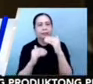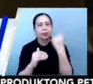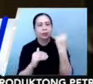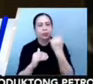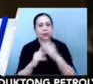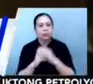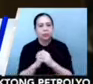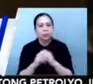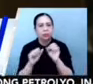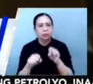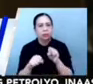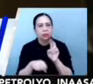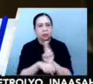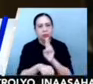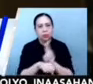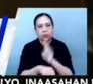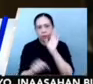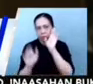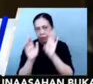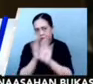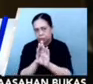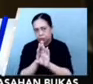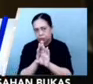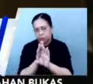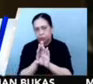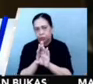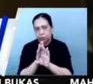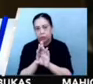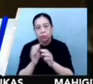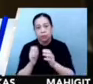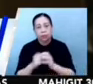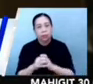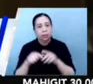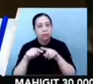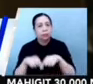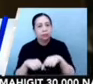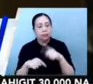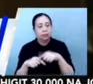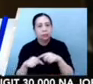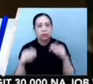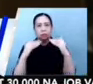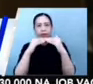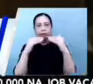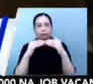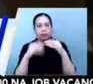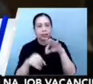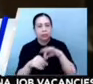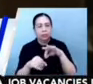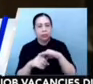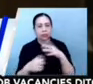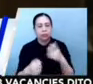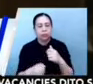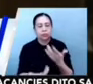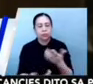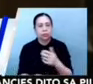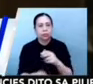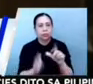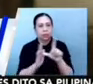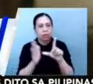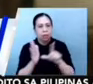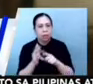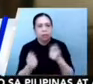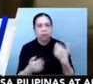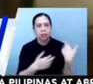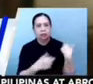magamit na mga larawan o mga pictures at base rin po sa fair elections act which is power po ang Comelec na mag-rest trict maglimi lalo